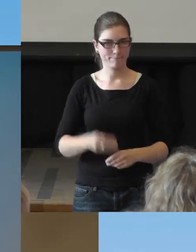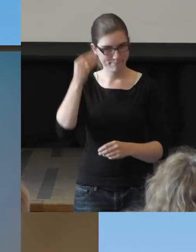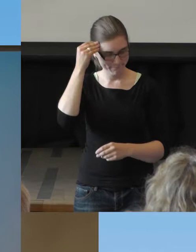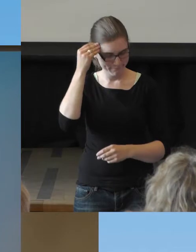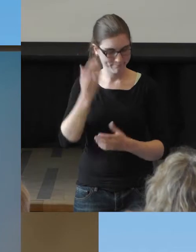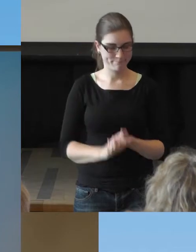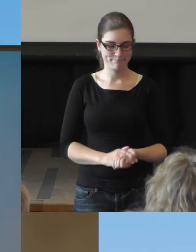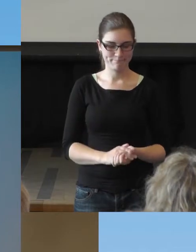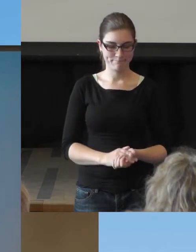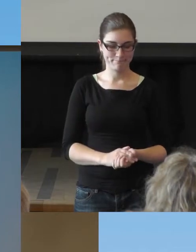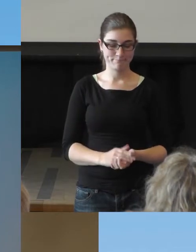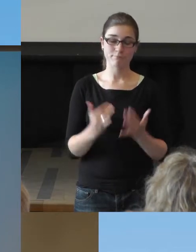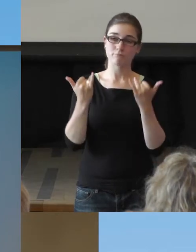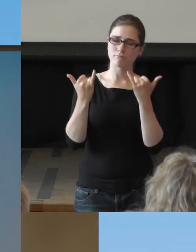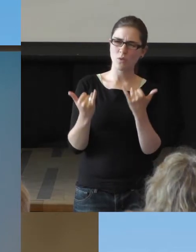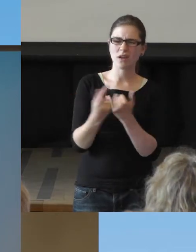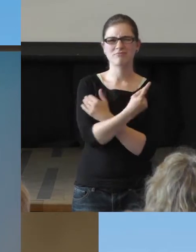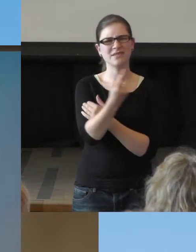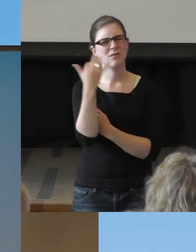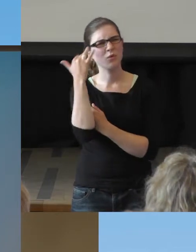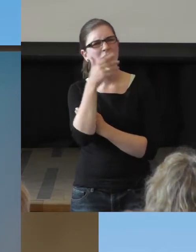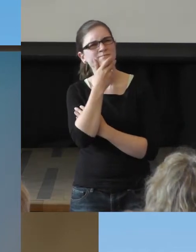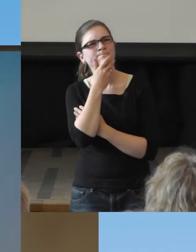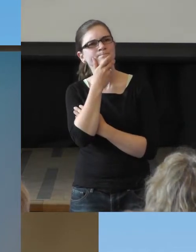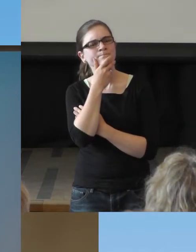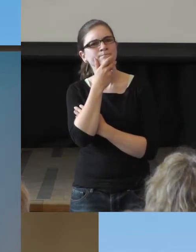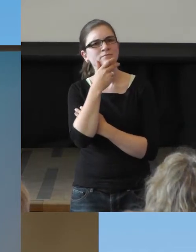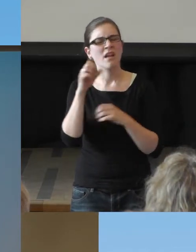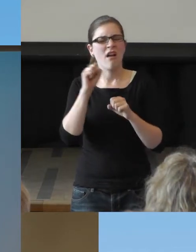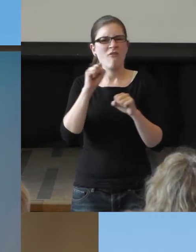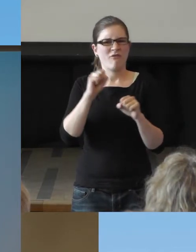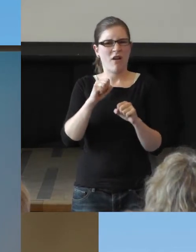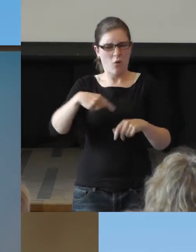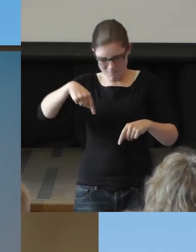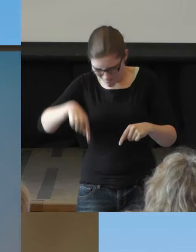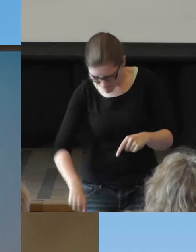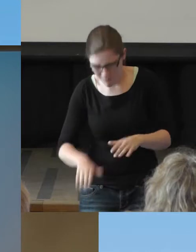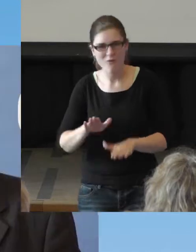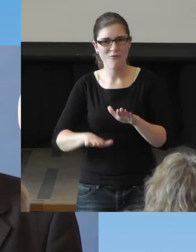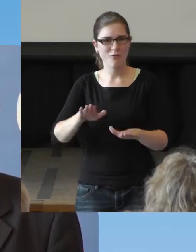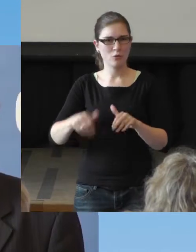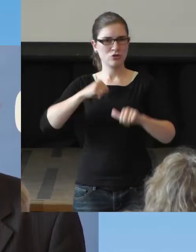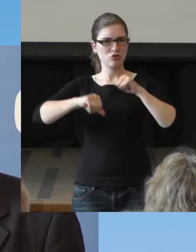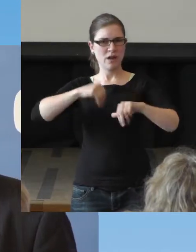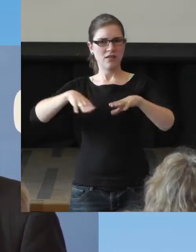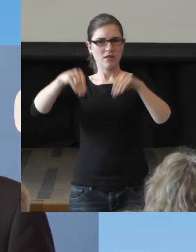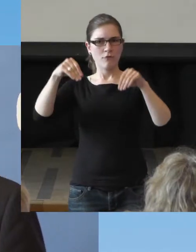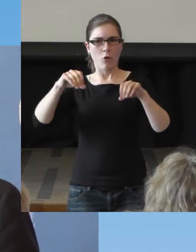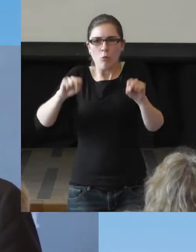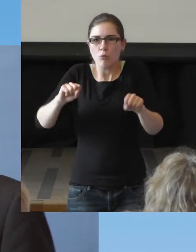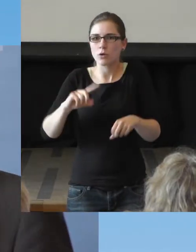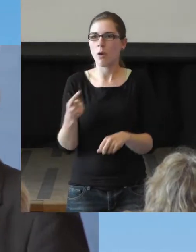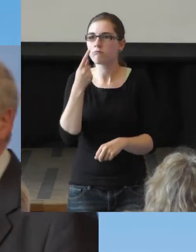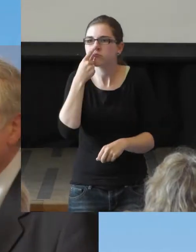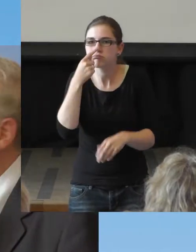So, jetzt werden Sie fragen, warum fangen denn die Beschwerden in den Füßen an? Könnten ja auch in der Nasenspitze